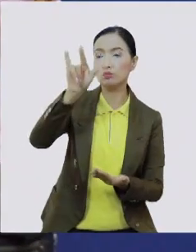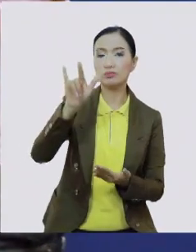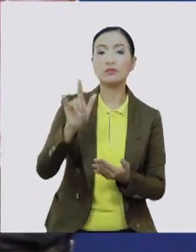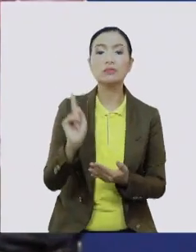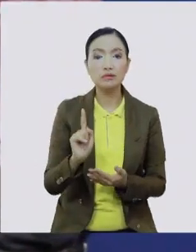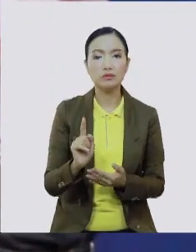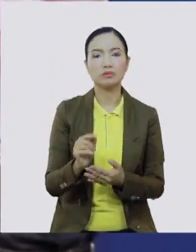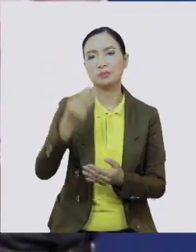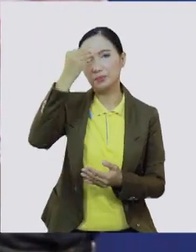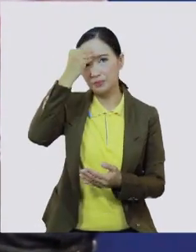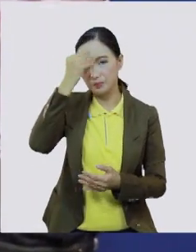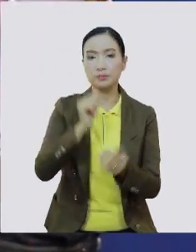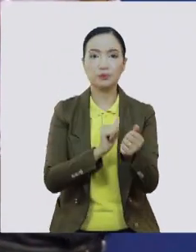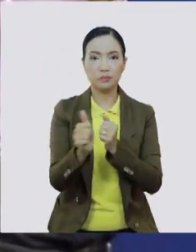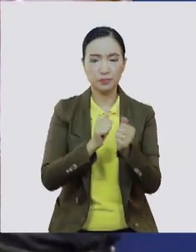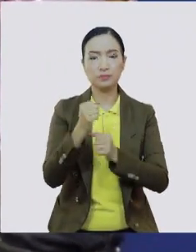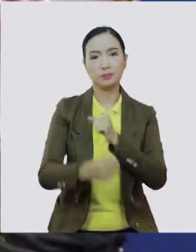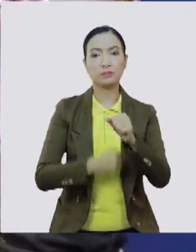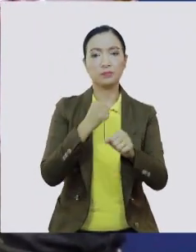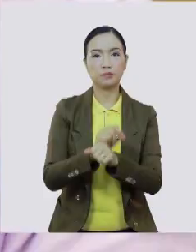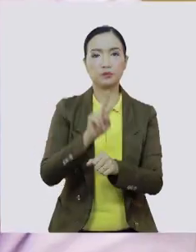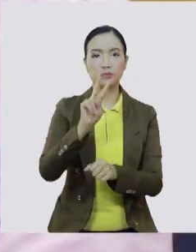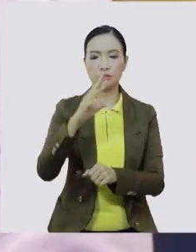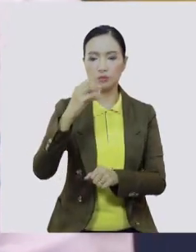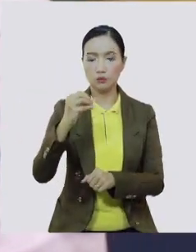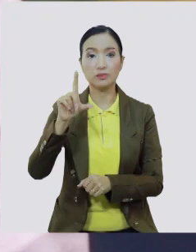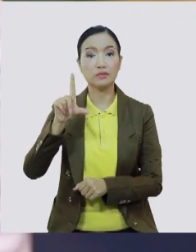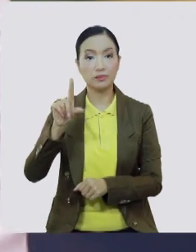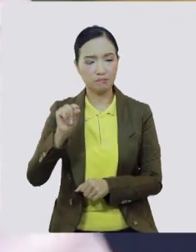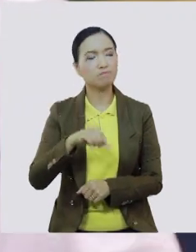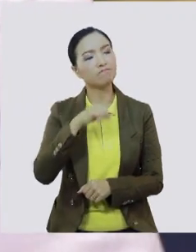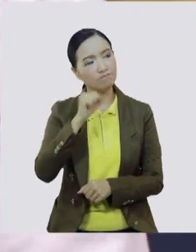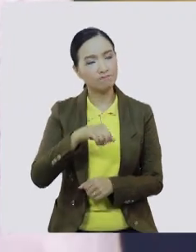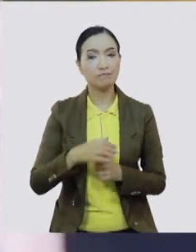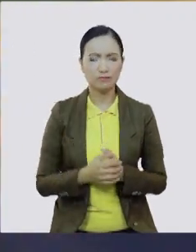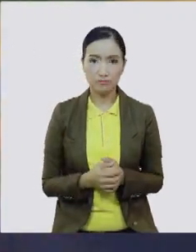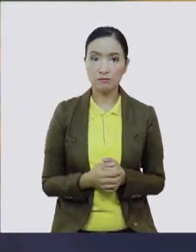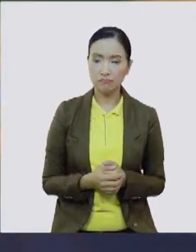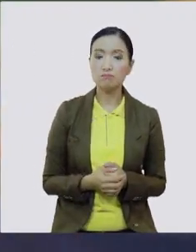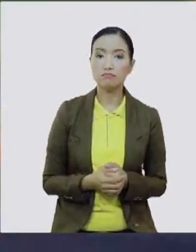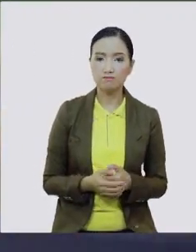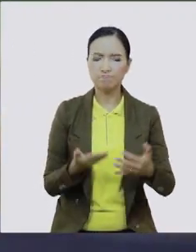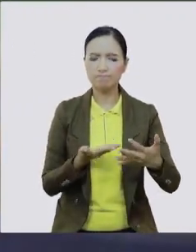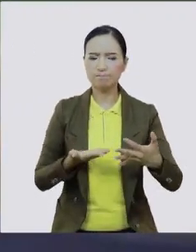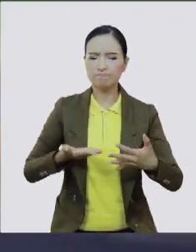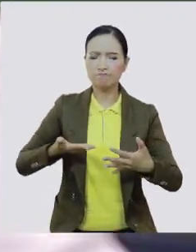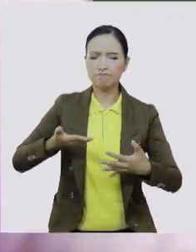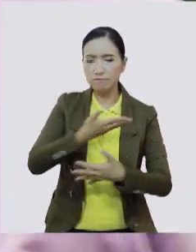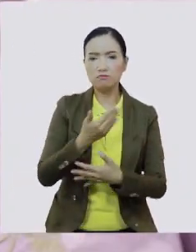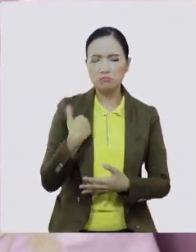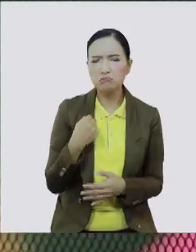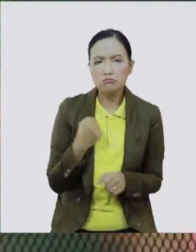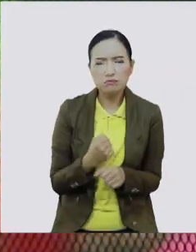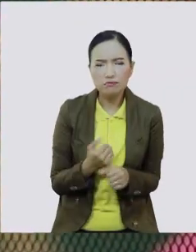ที่ประเทศญี่ปุ่นในปี2020 ใช่ค่ะ แล้วบันไดที่เราจะไปถึงตรงนั้นได้เนี่ยเราต้องใช้องค์ประกอบอะ